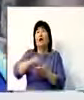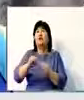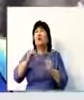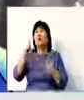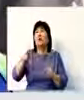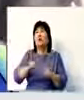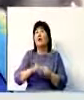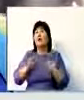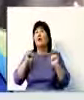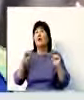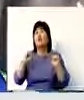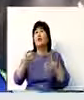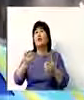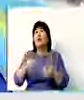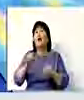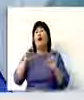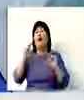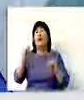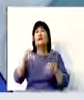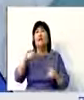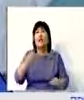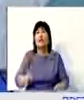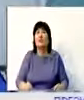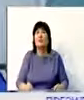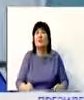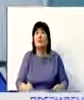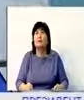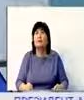атынан спартакиаданың антын айтты.